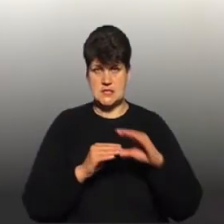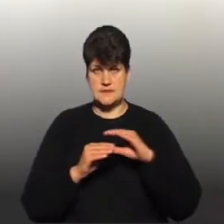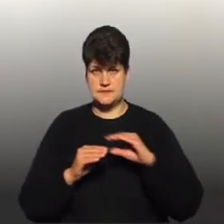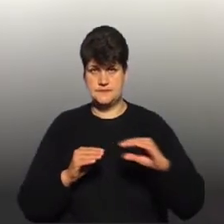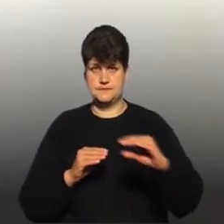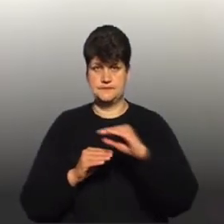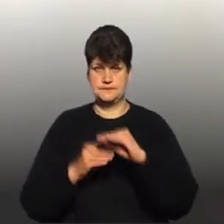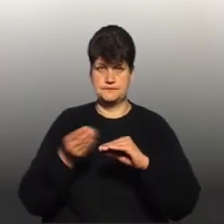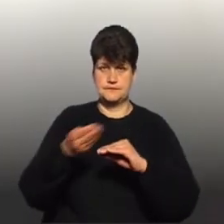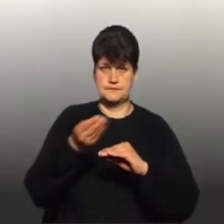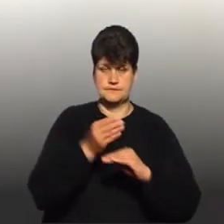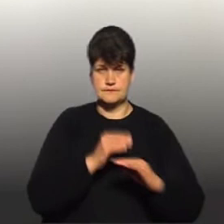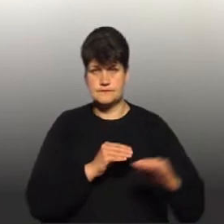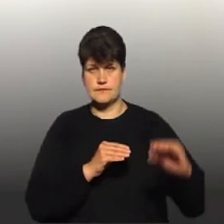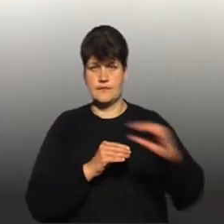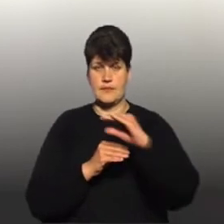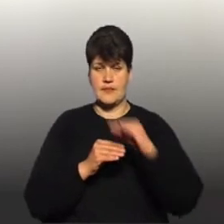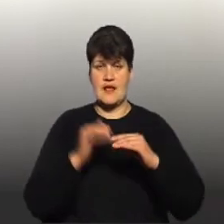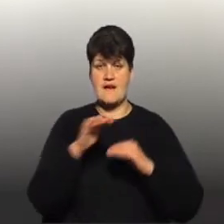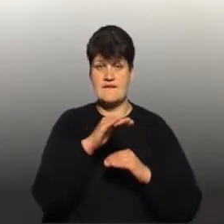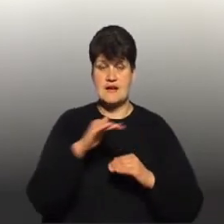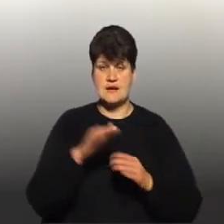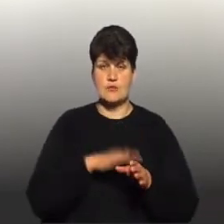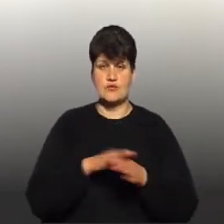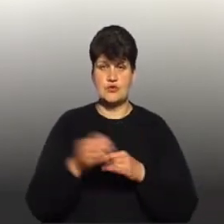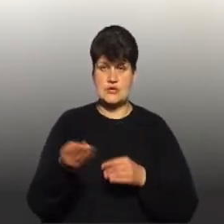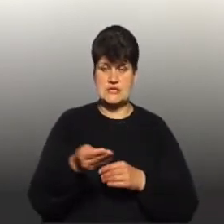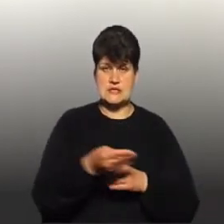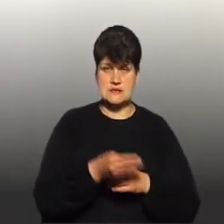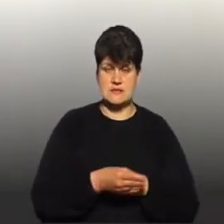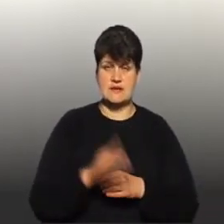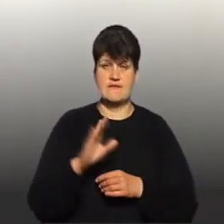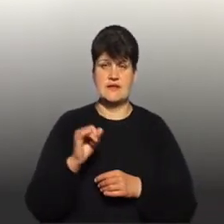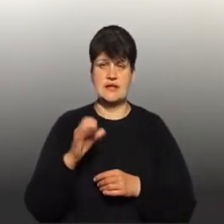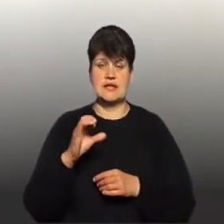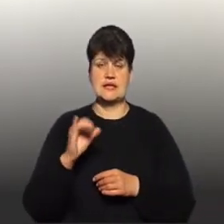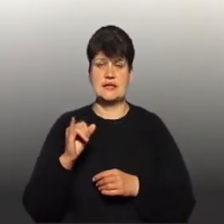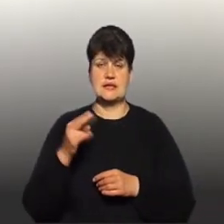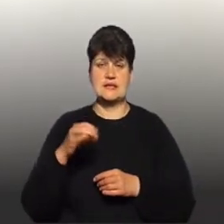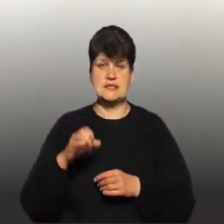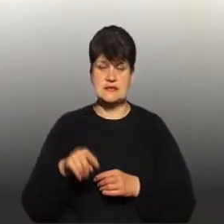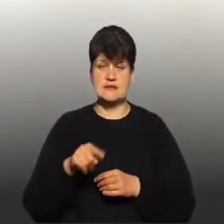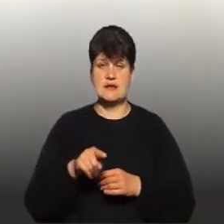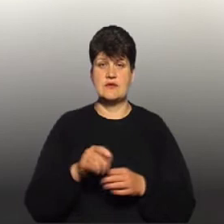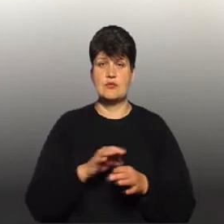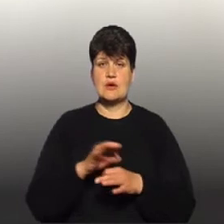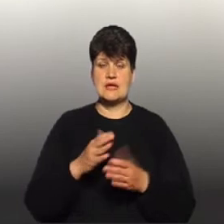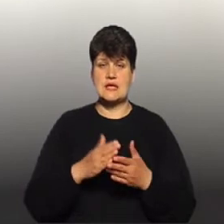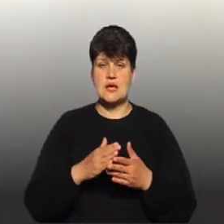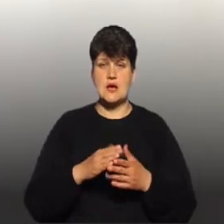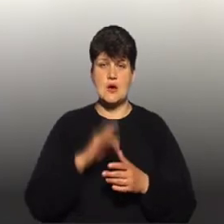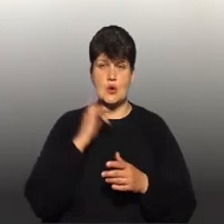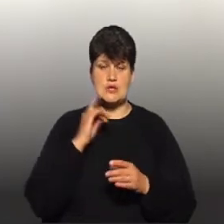верхній шар повністю засипається відсівом. Навіть є в проєктах його озеленення, тобто засипати